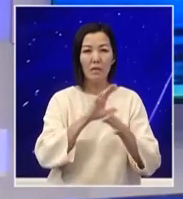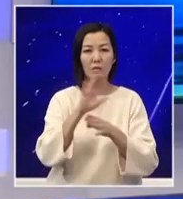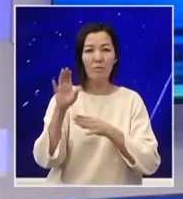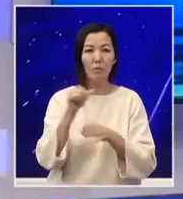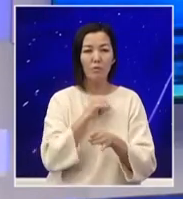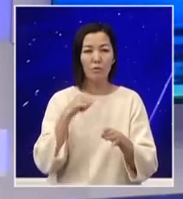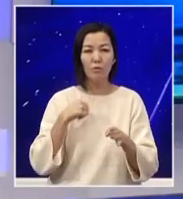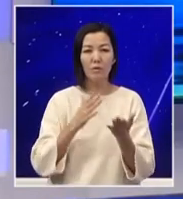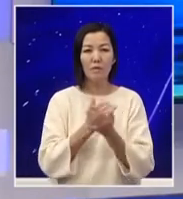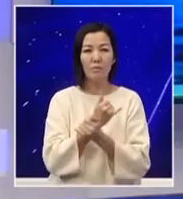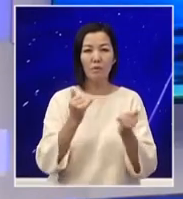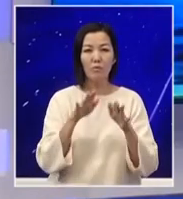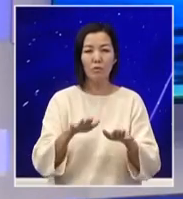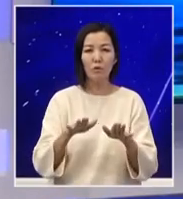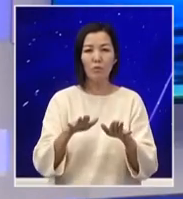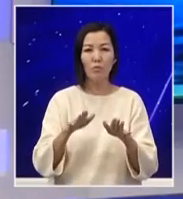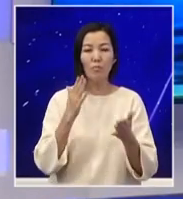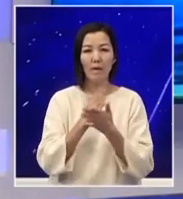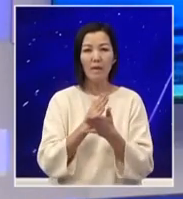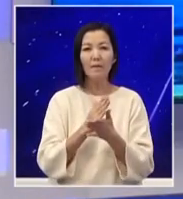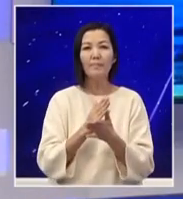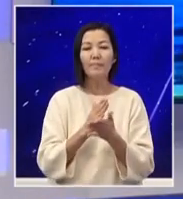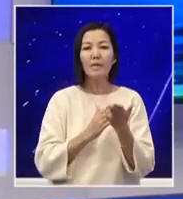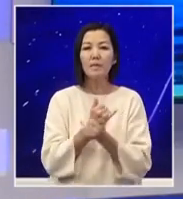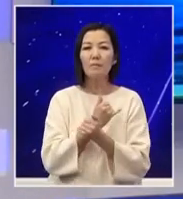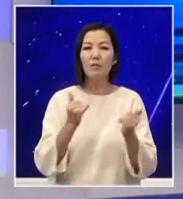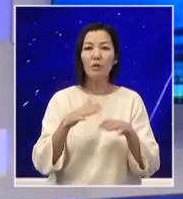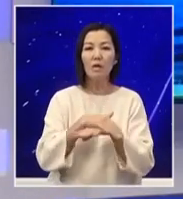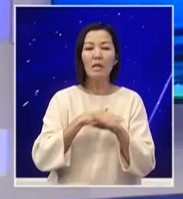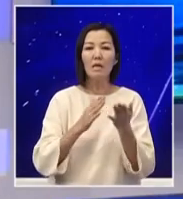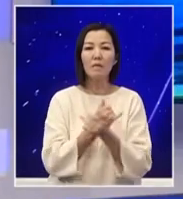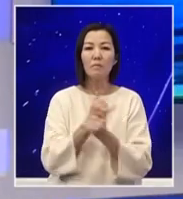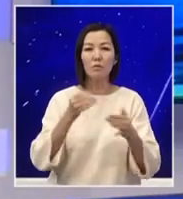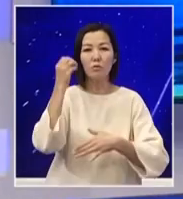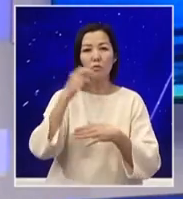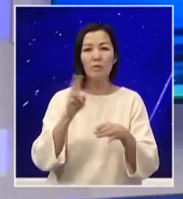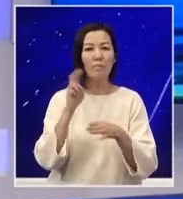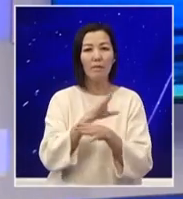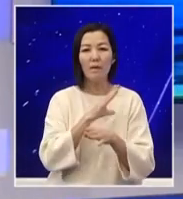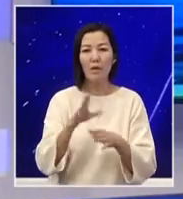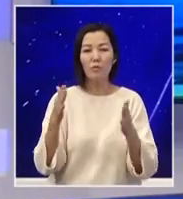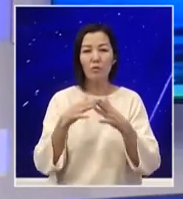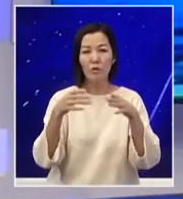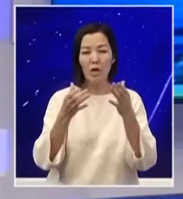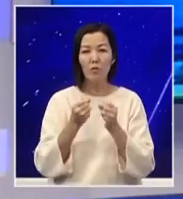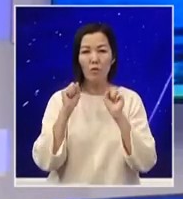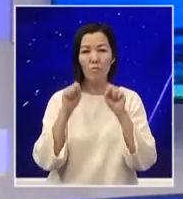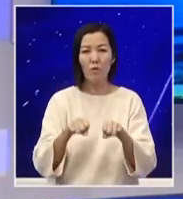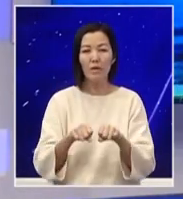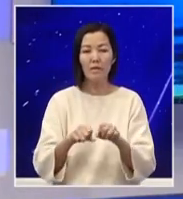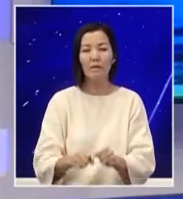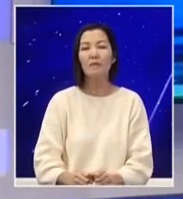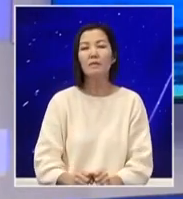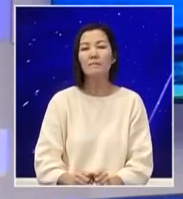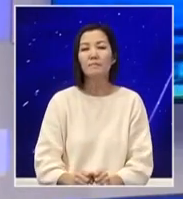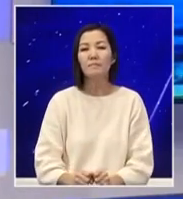және өзіне өзі қызмет көрсету бұрыштары. Аталған қызмет түрлерін халыққа қызмет көрсету орталықтарына бармай-ақ алуға болады. Тілші